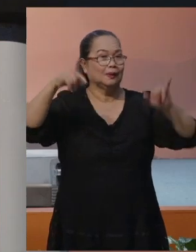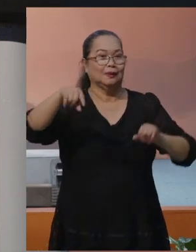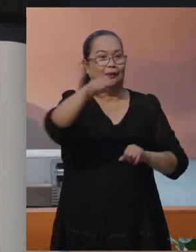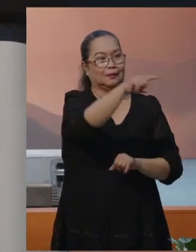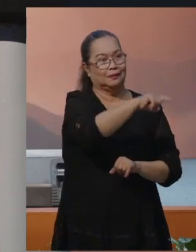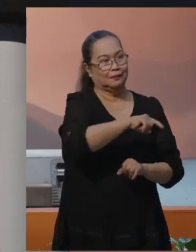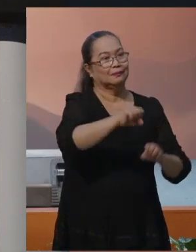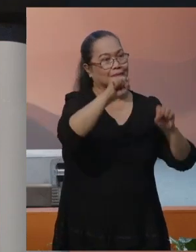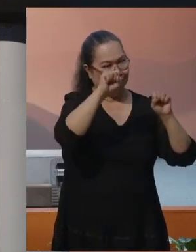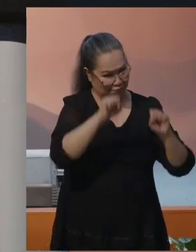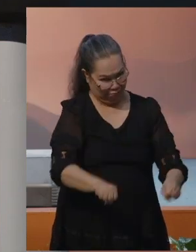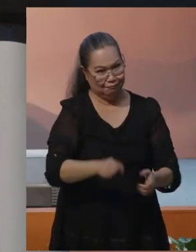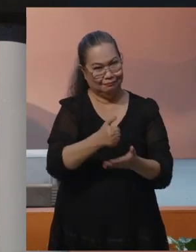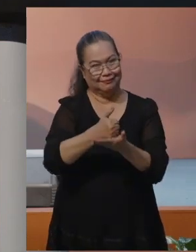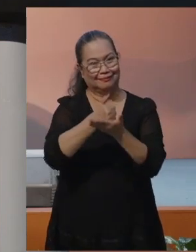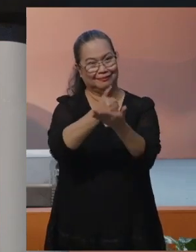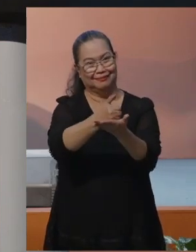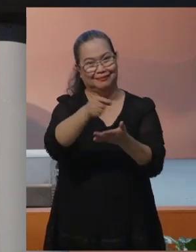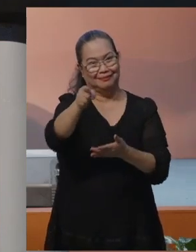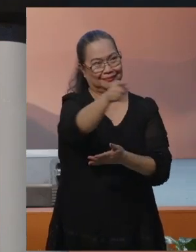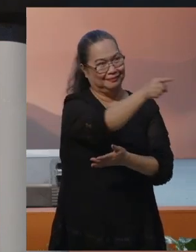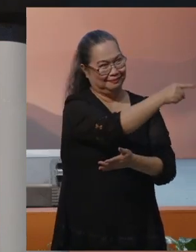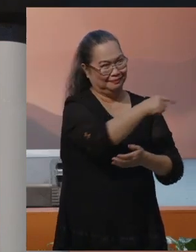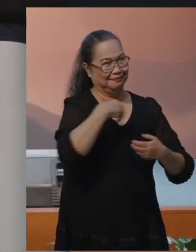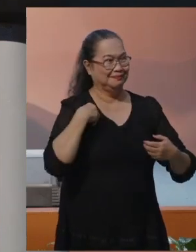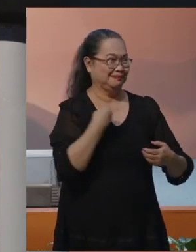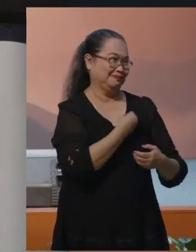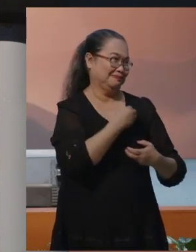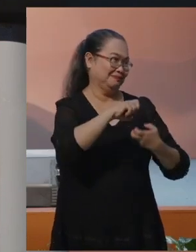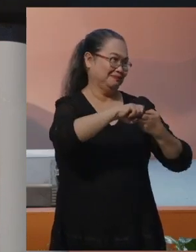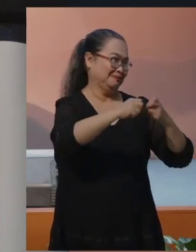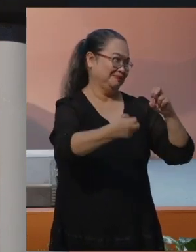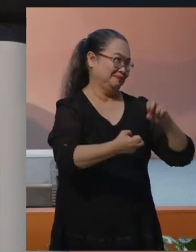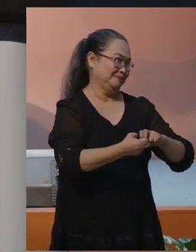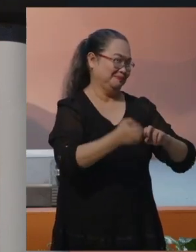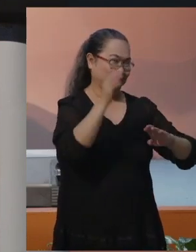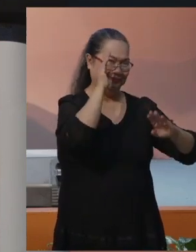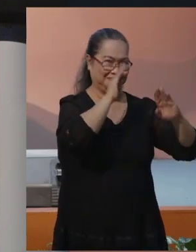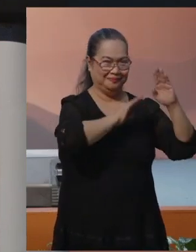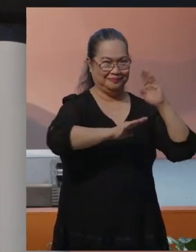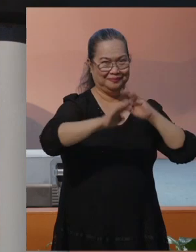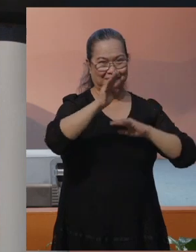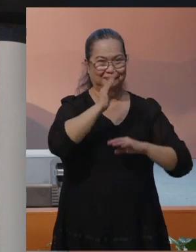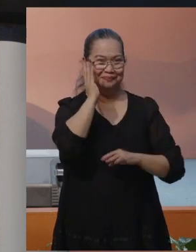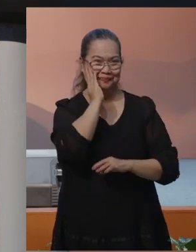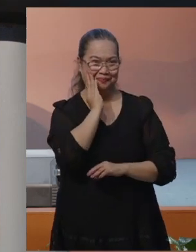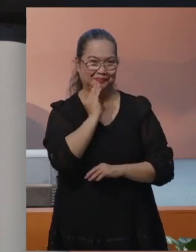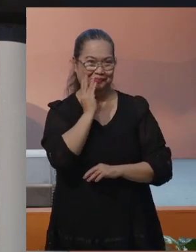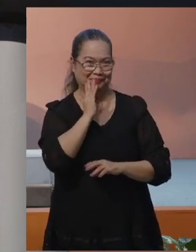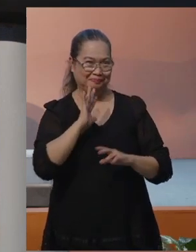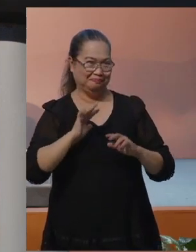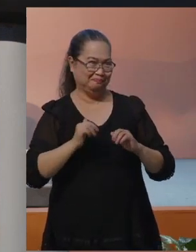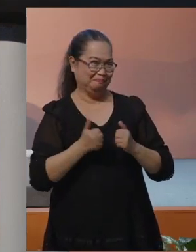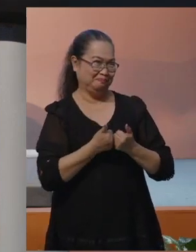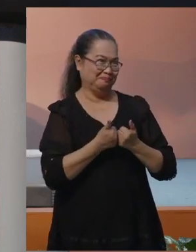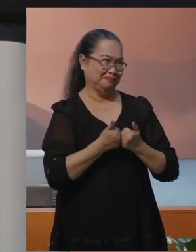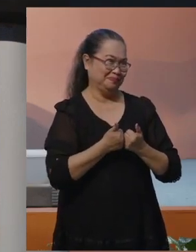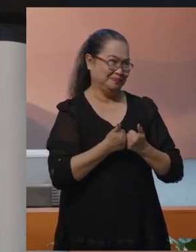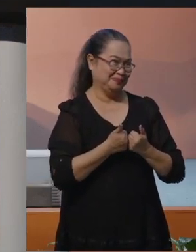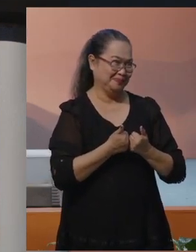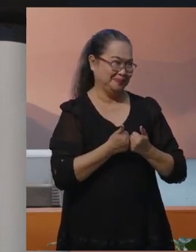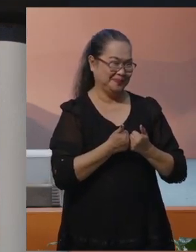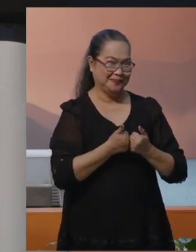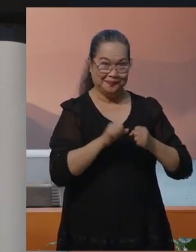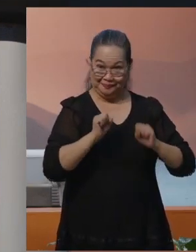niyang tulungan tayo sa ating pakikibaka, sa ating mga dinadanas na pagsubok? Pwede